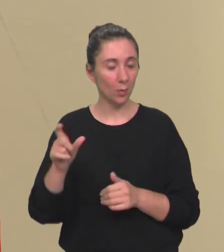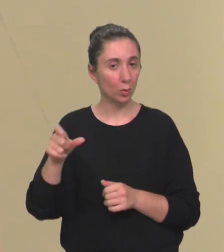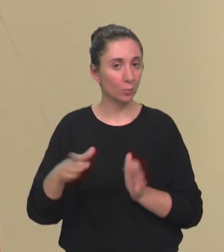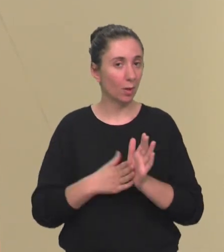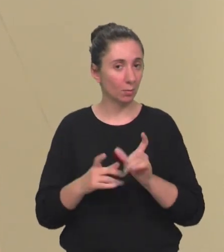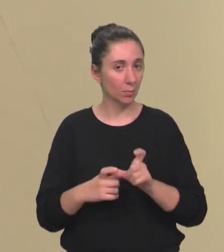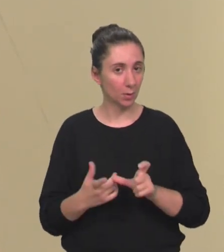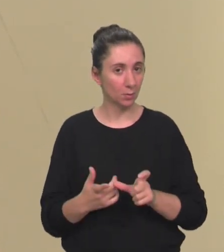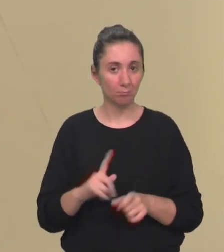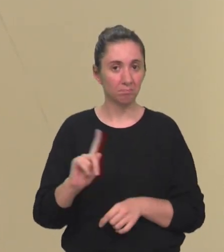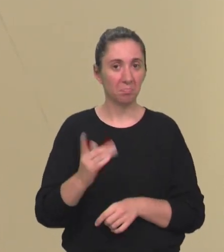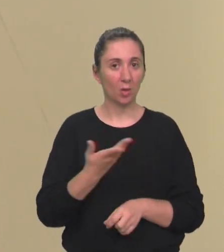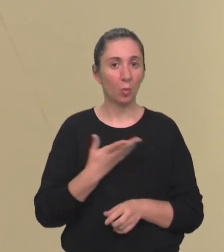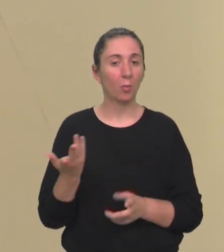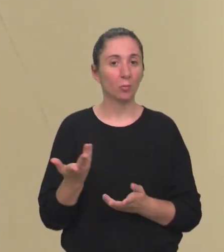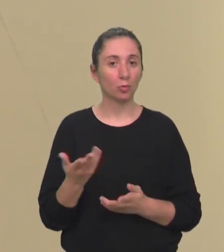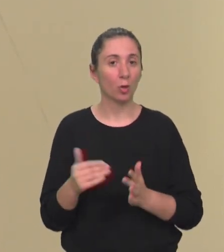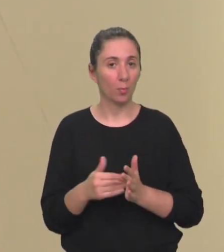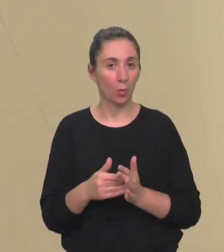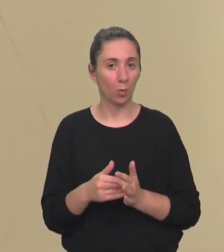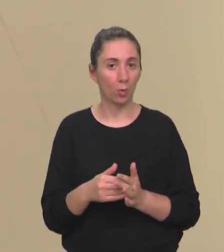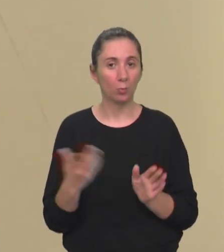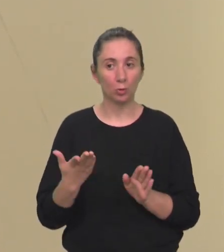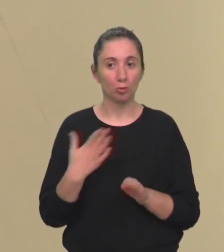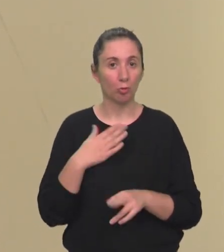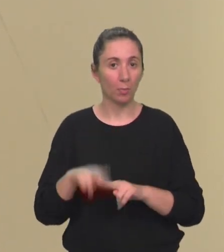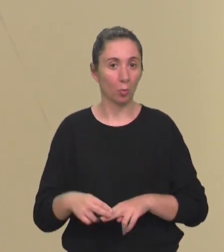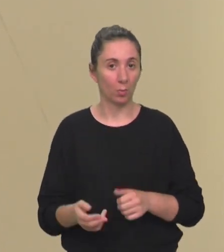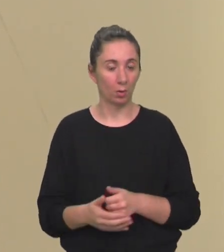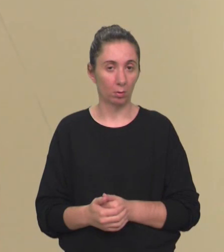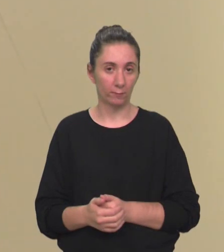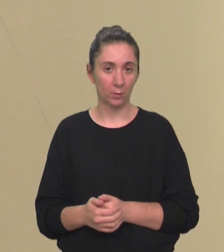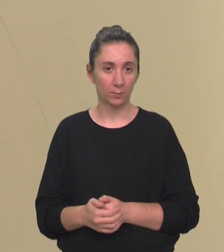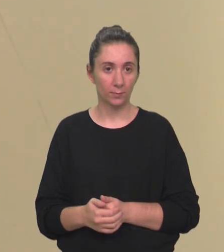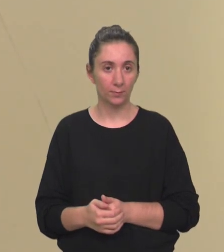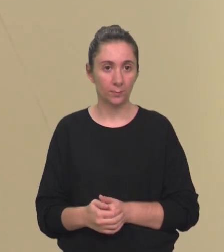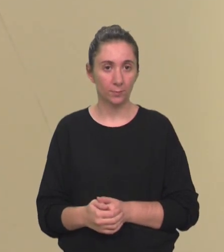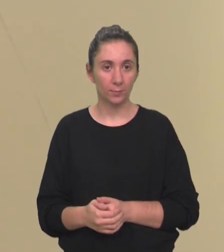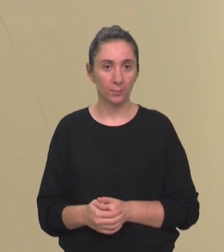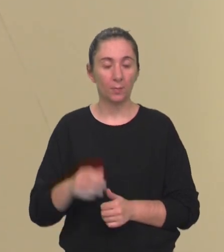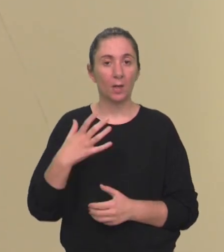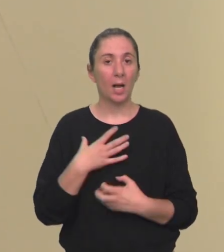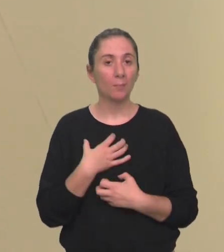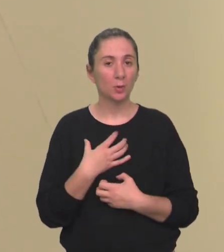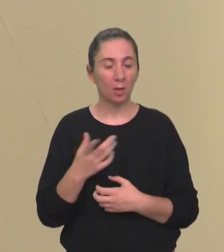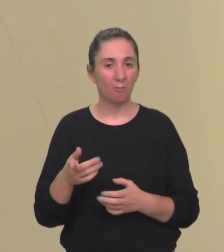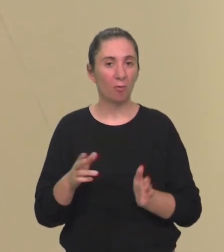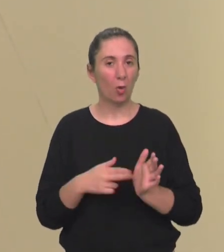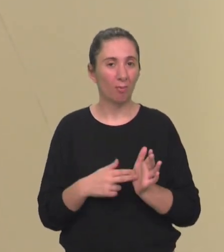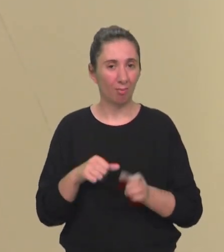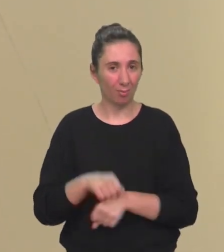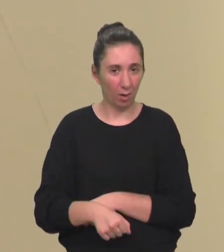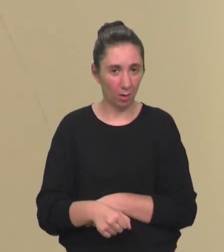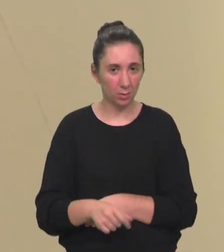osobe s multiplom sklerozom ne dobivaju ono što im je potrebno i na što prije svega imaju pravo. Samo emocionalno nasilje